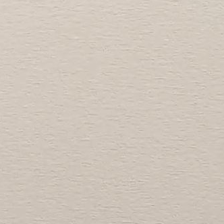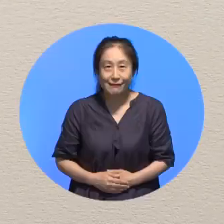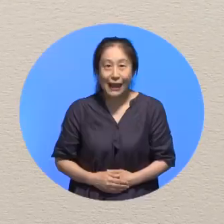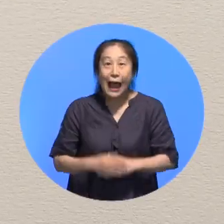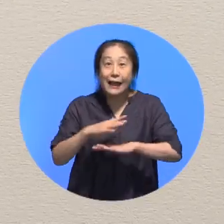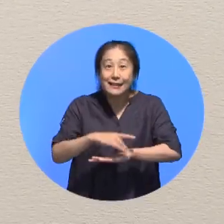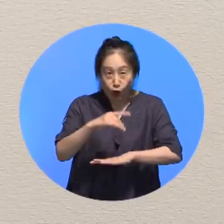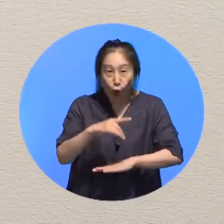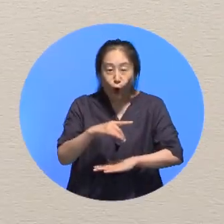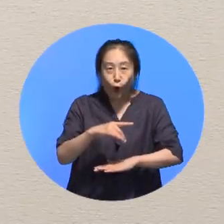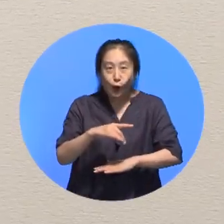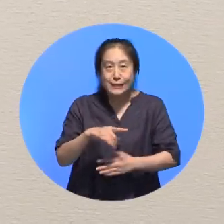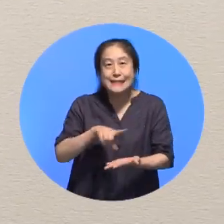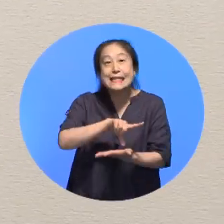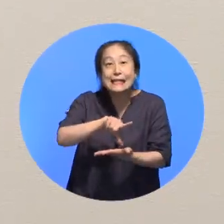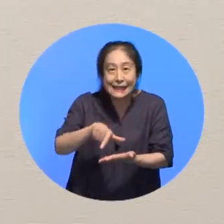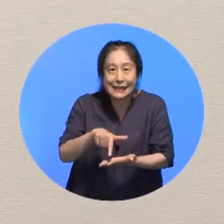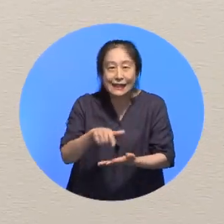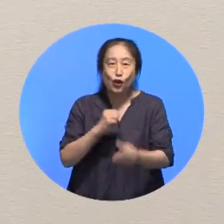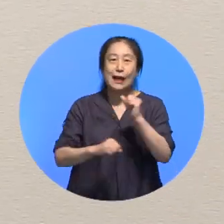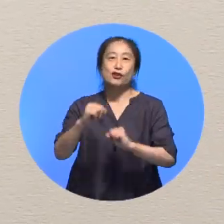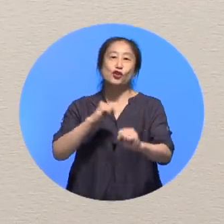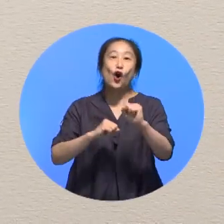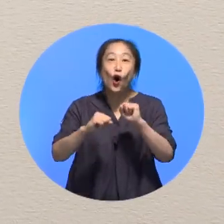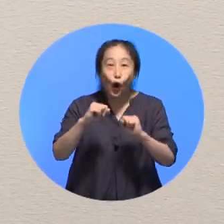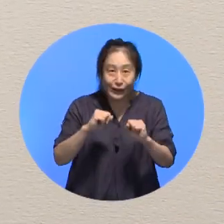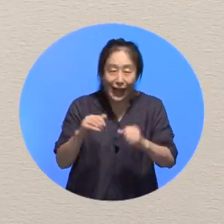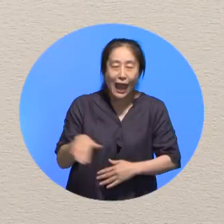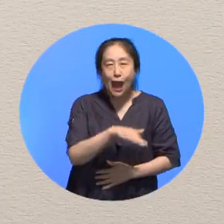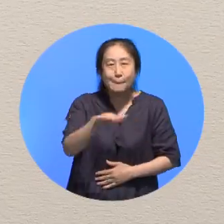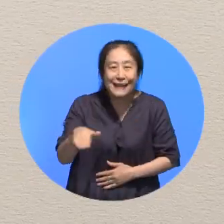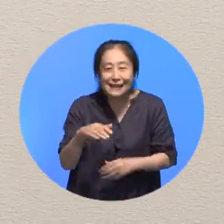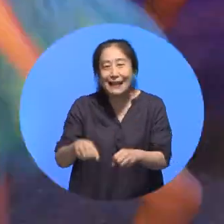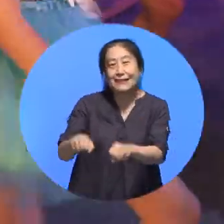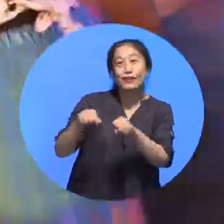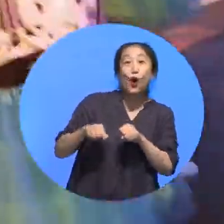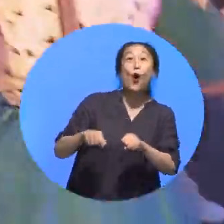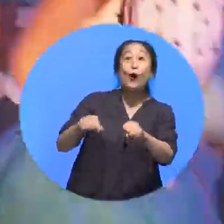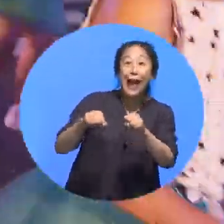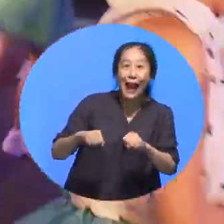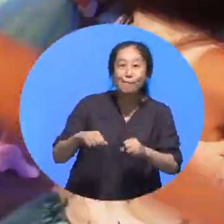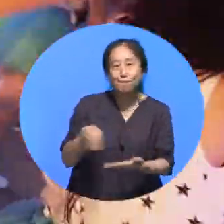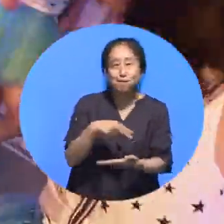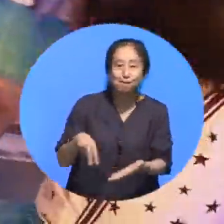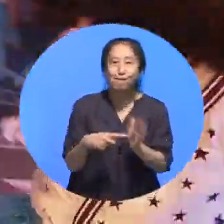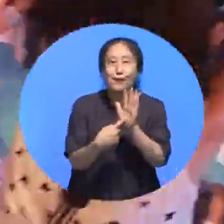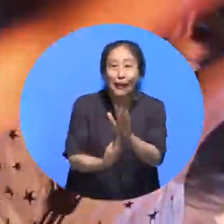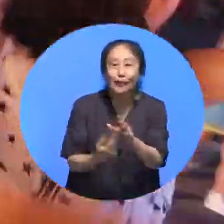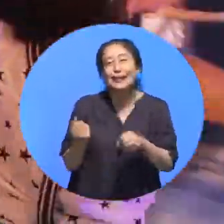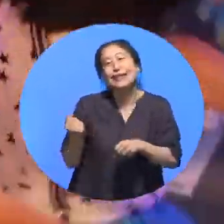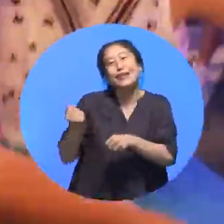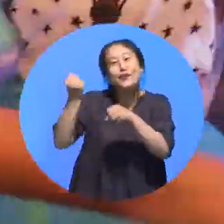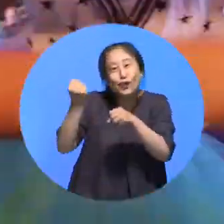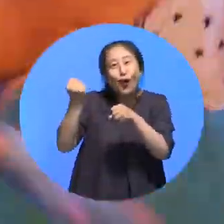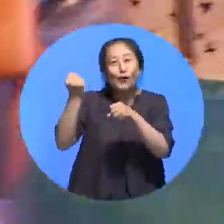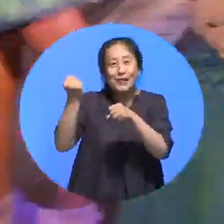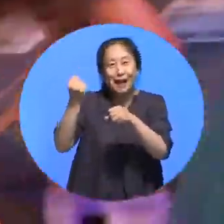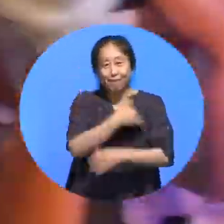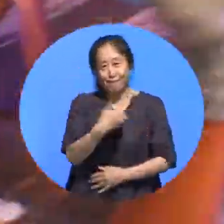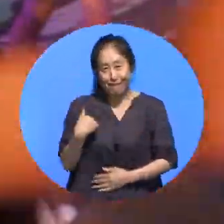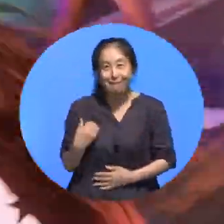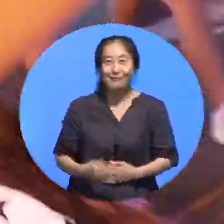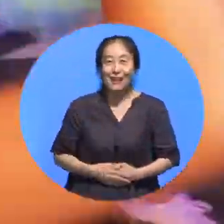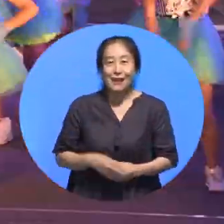水田祭り自体は1番初めに地域の活動としてみんなで相談行った時に優勝対象をもらったん